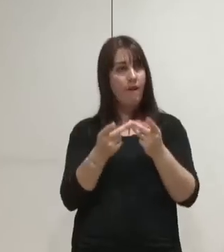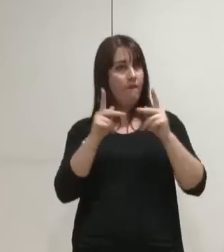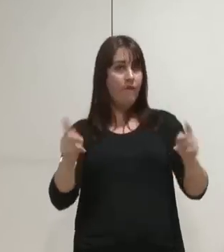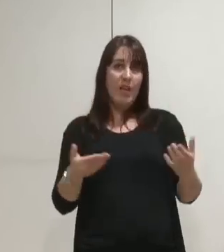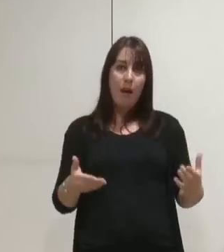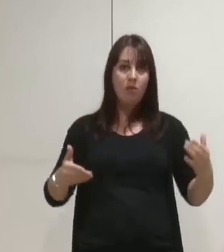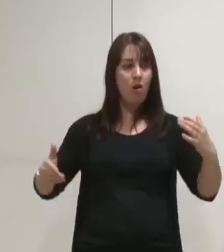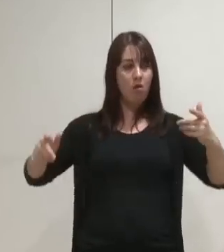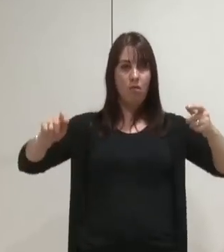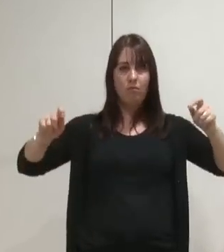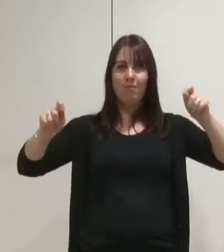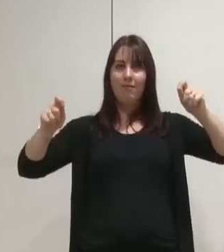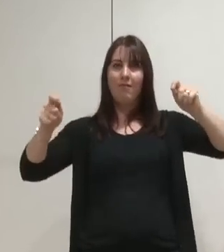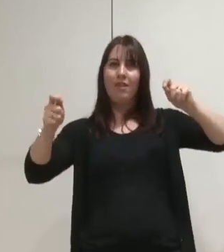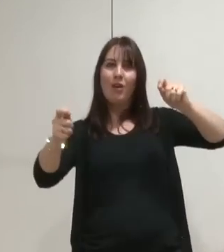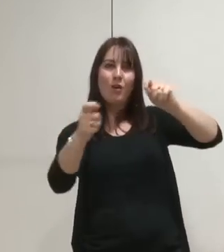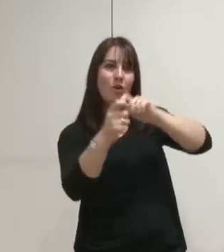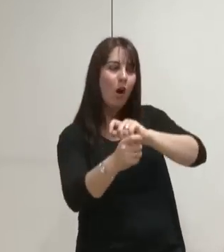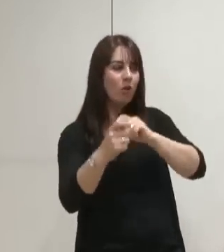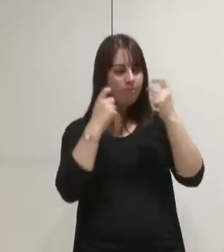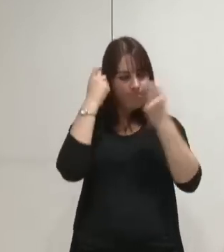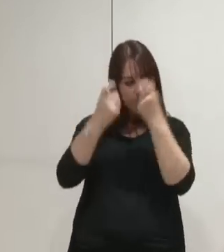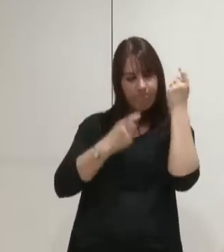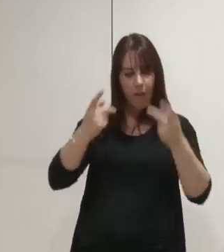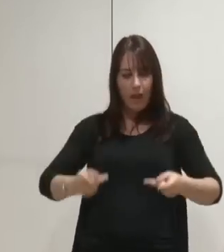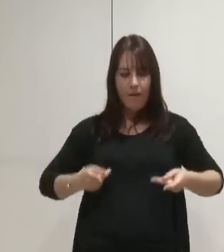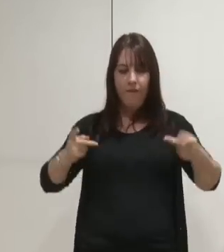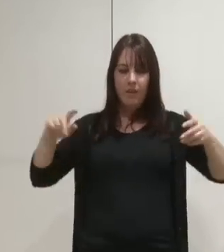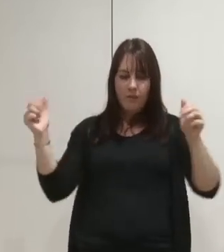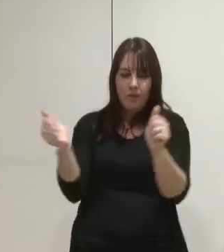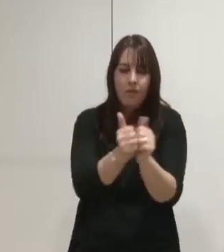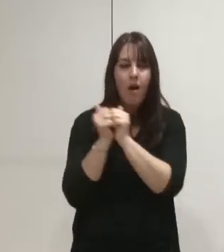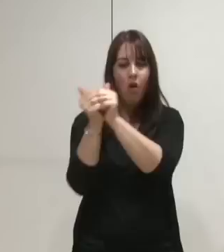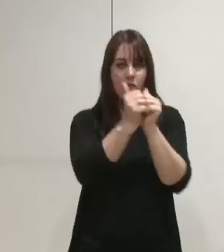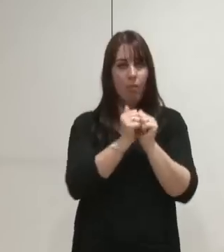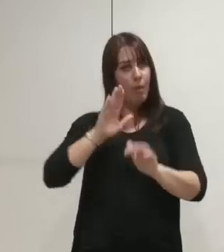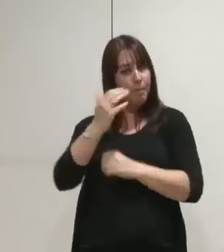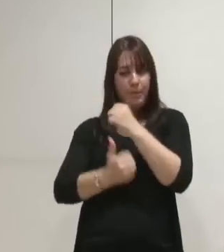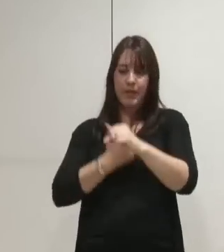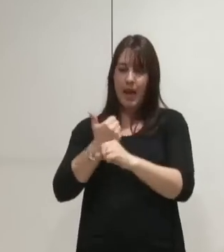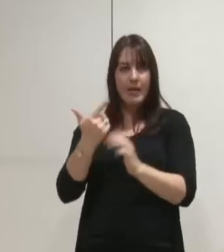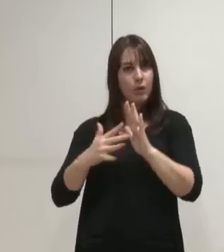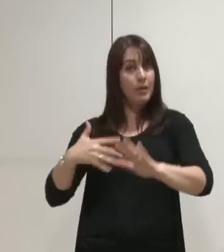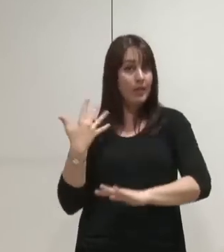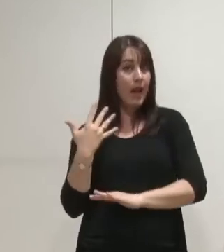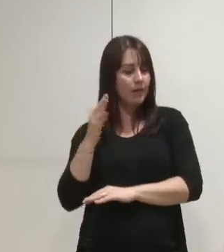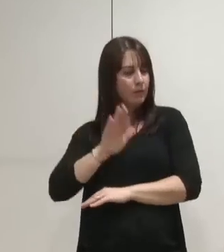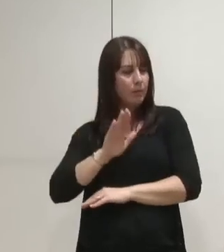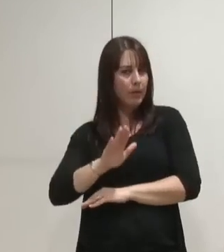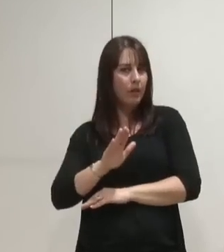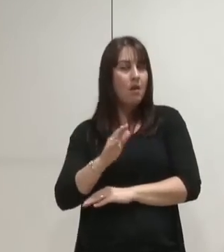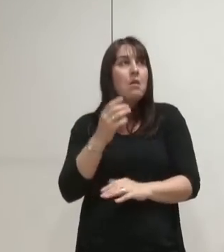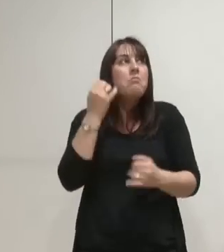aujourd'hui des des des questionnements sur le vivre ensemble qui sont ceux de 2015 j'imagine qu'au vu de